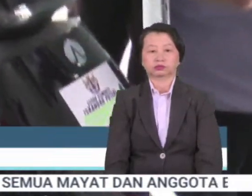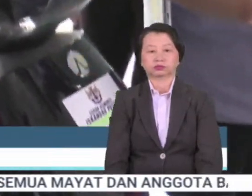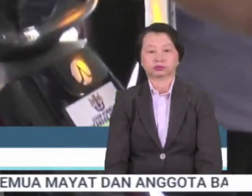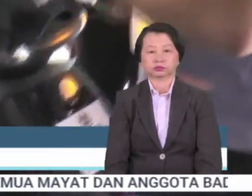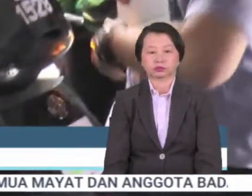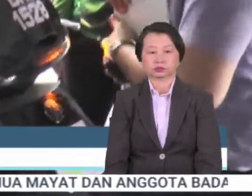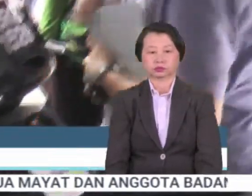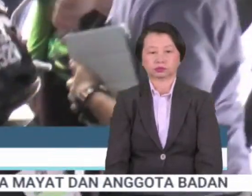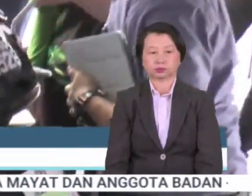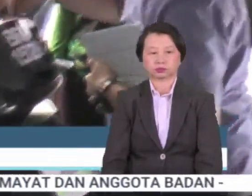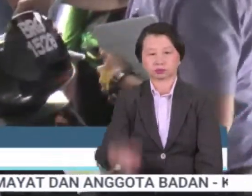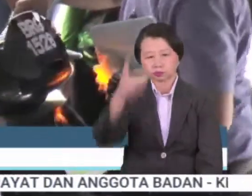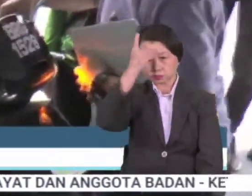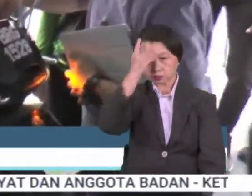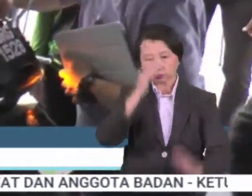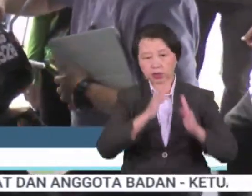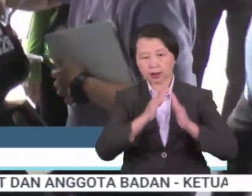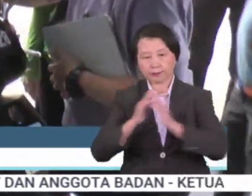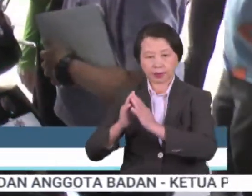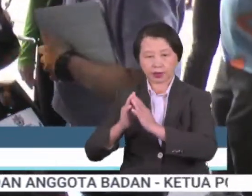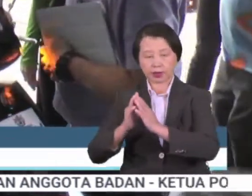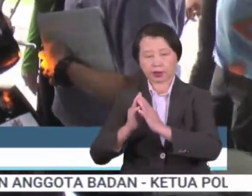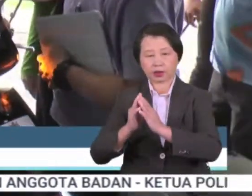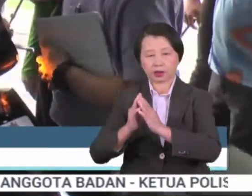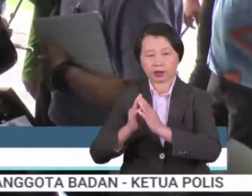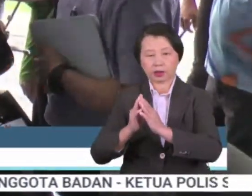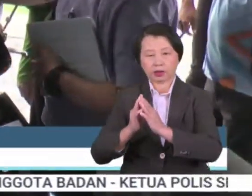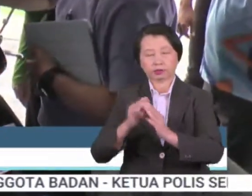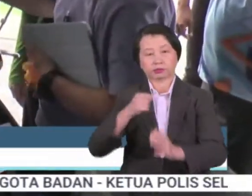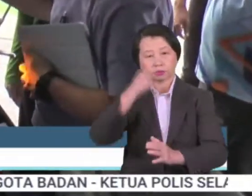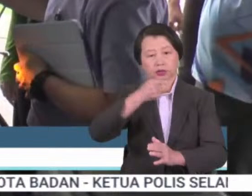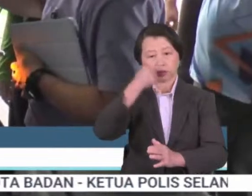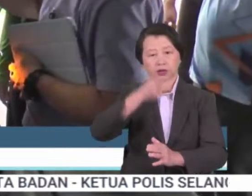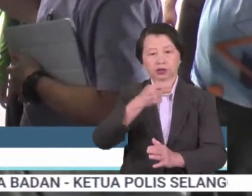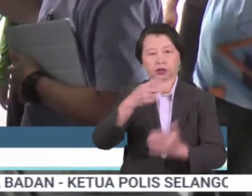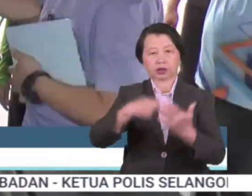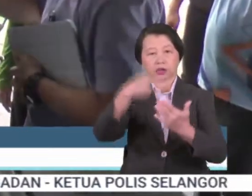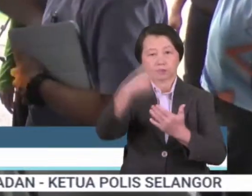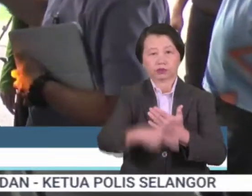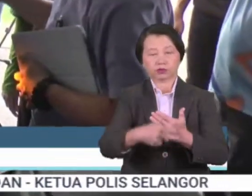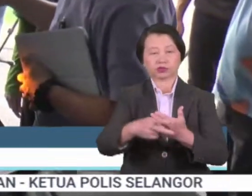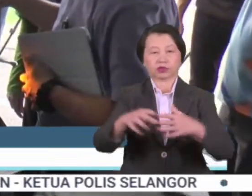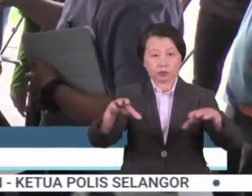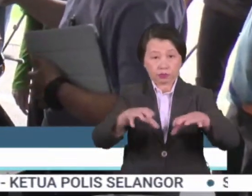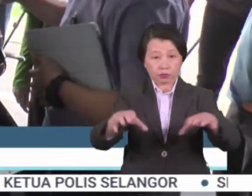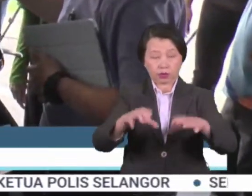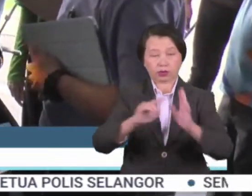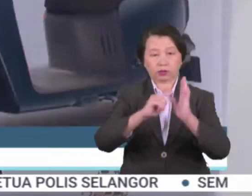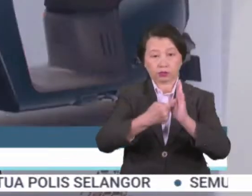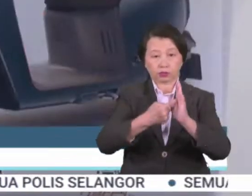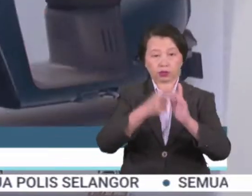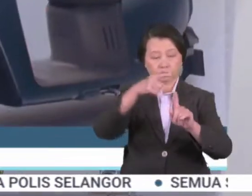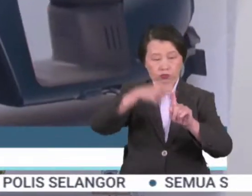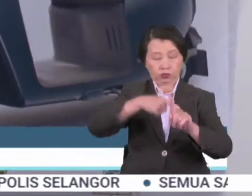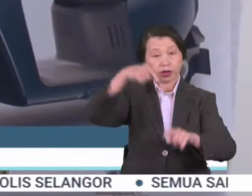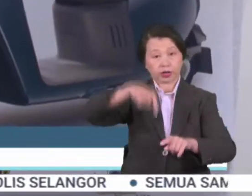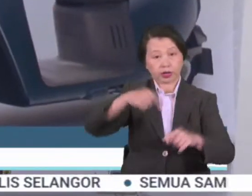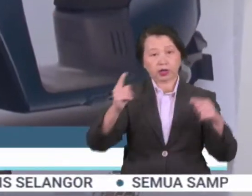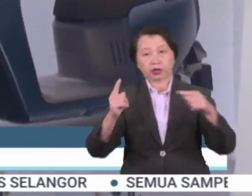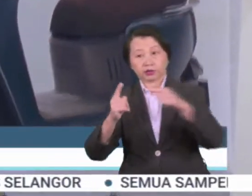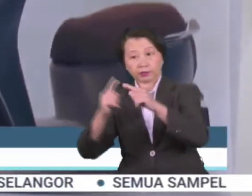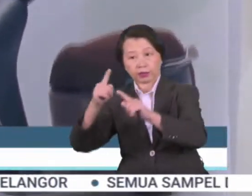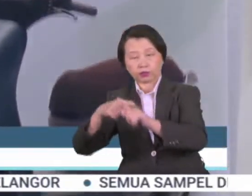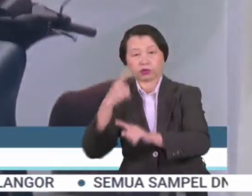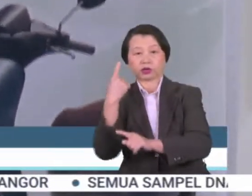3.0 Datuk Bandar dat Mohamad Hafiz Ahmad berkata projek dijalankan bermula bulan iniga